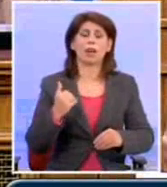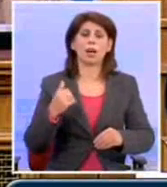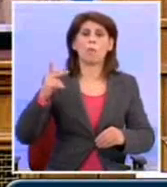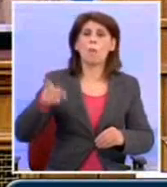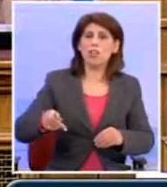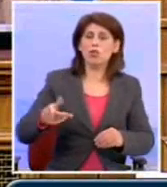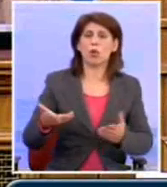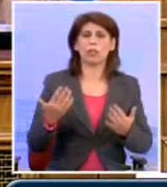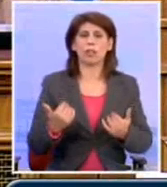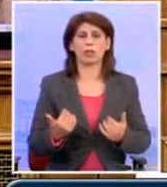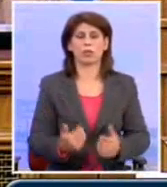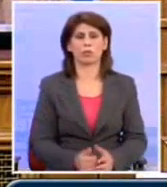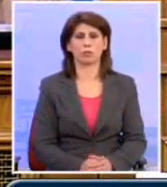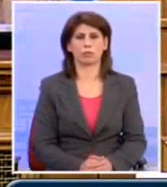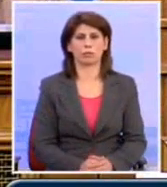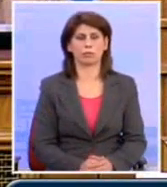έχουν